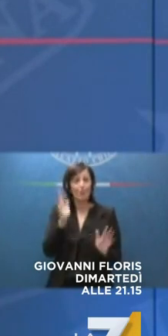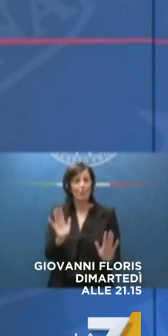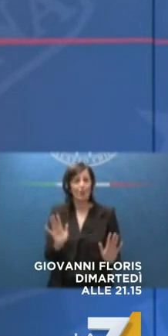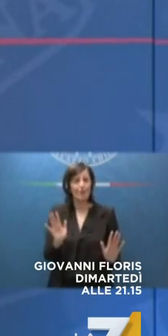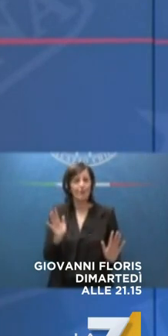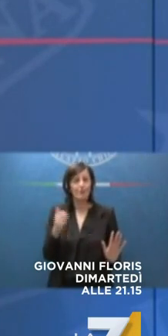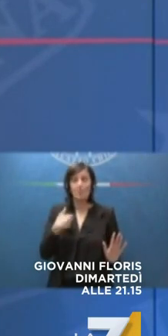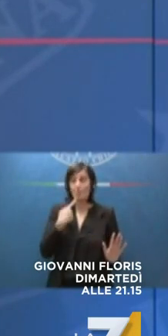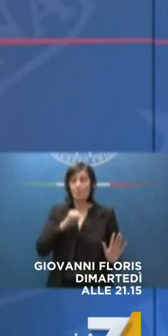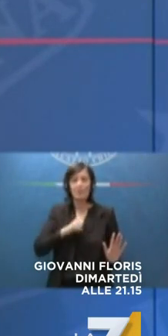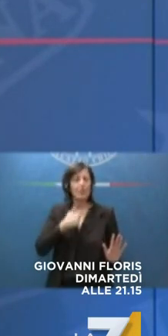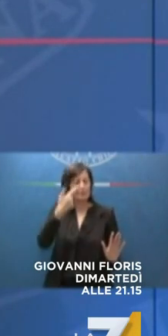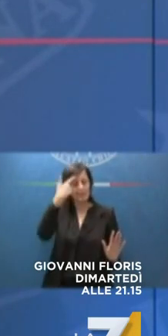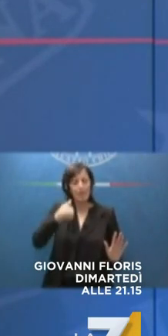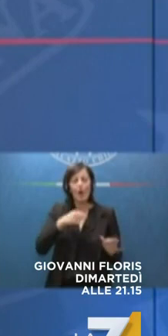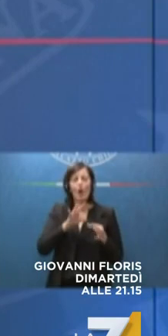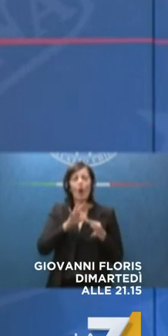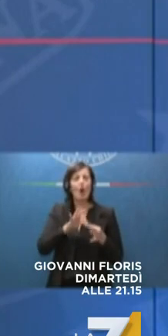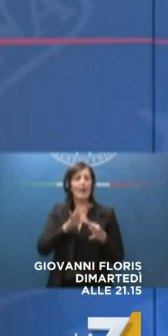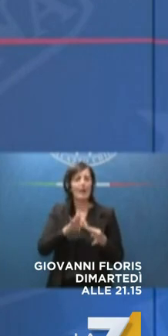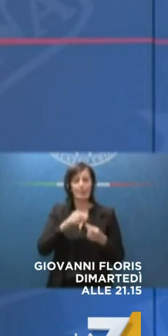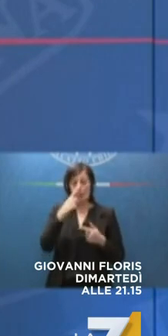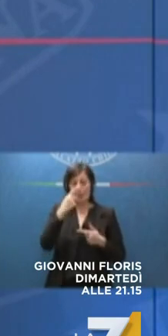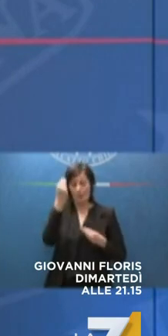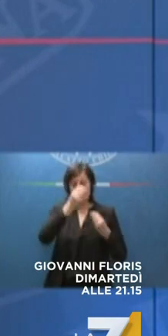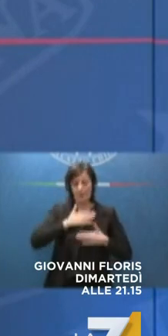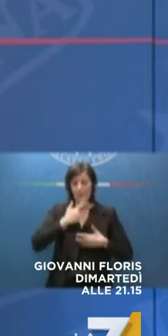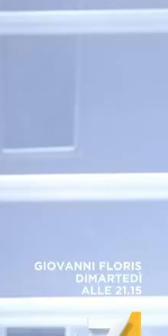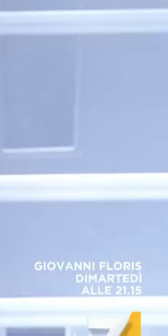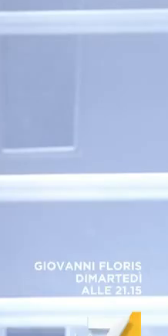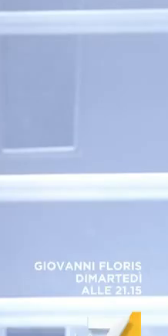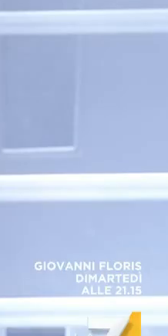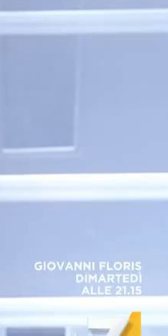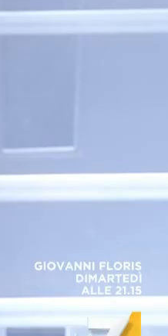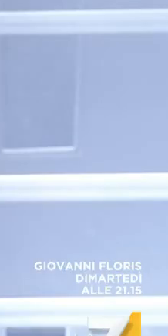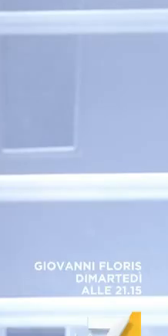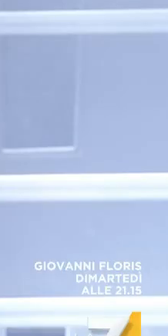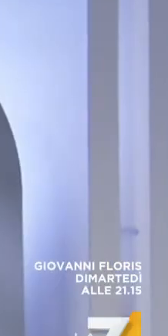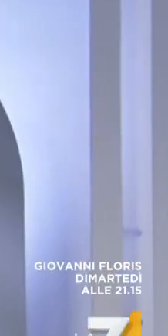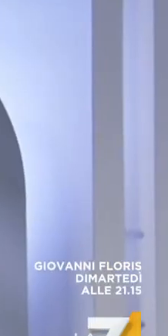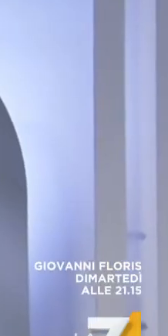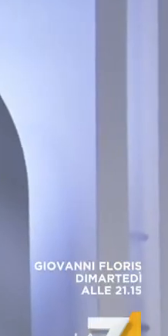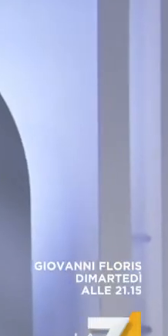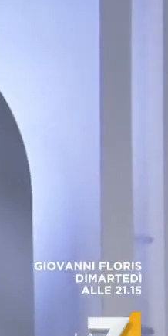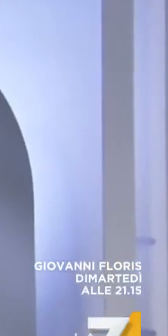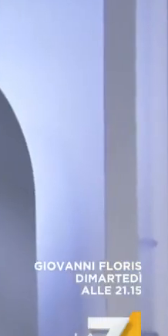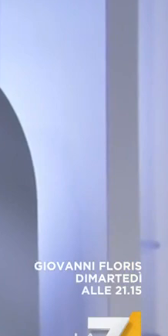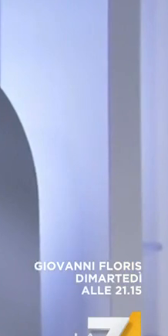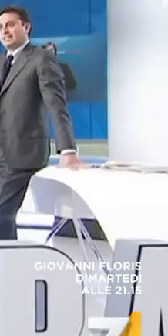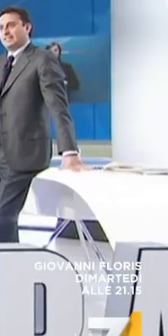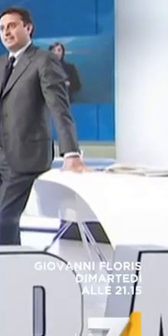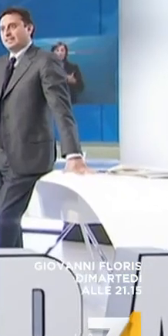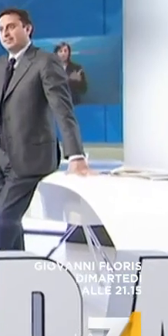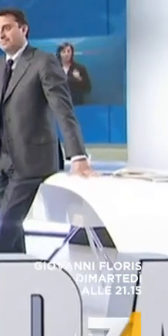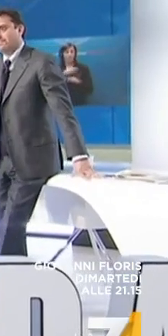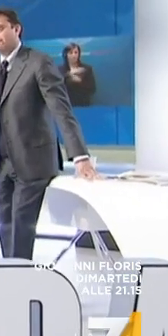posso solo dire che sono sempre stata coerente con la mia impostazione. Vabbè, ma l'opposizione. La penso così, sono stata e siamo stati votati